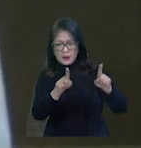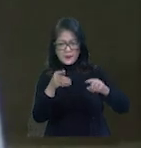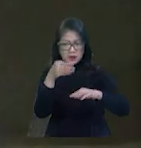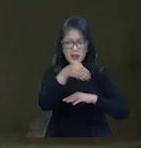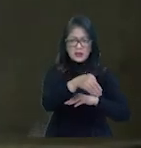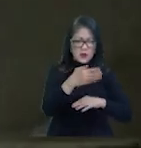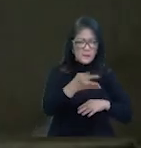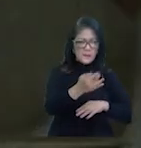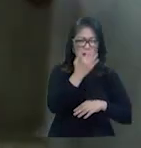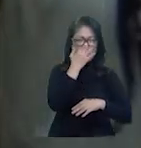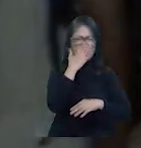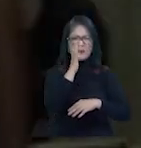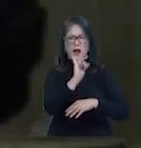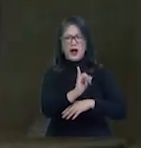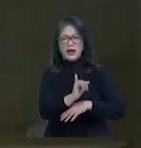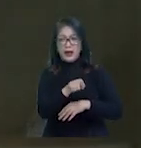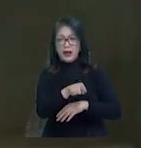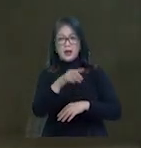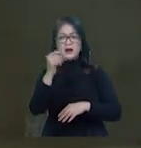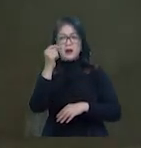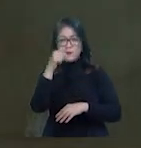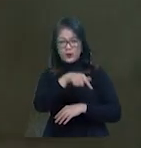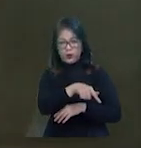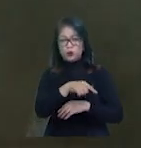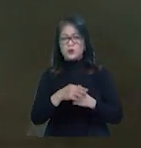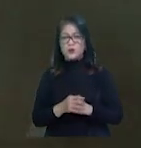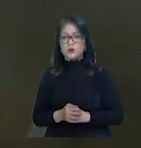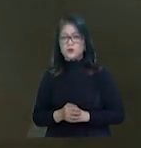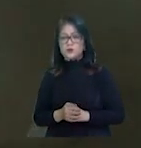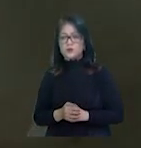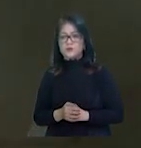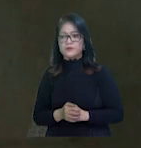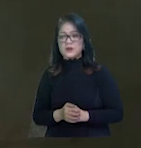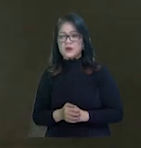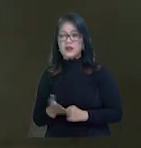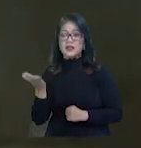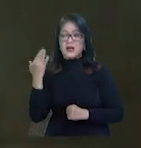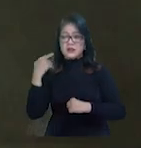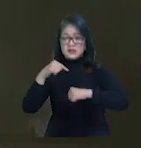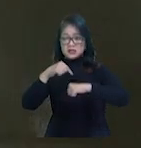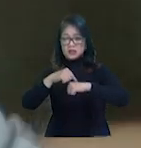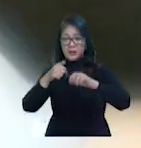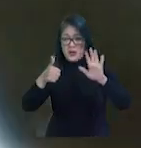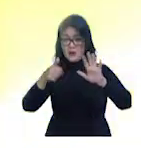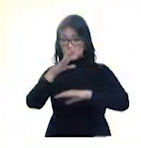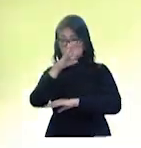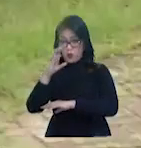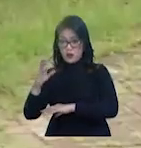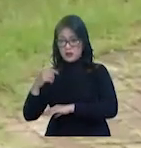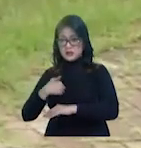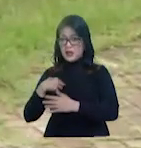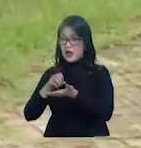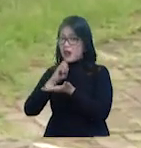Rabu. Ya. Nah, tadi sekitar pukul 6 sore saya lapor sama.